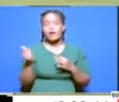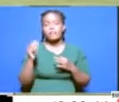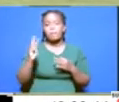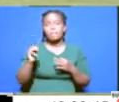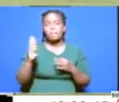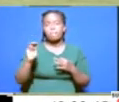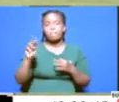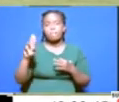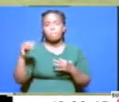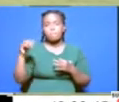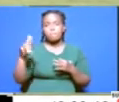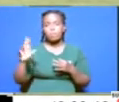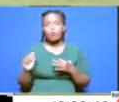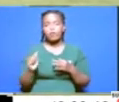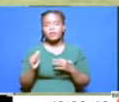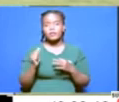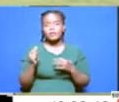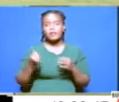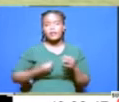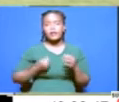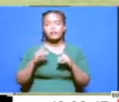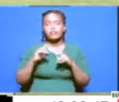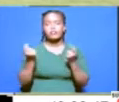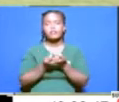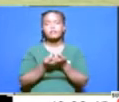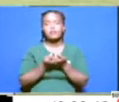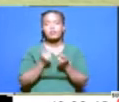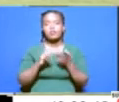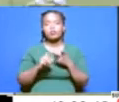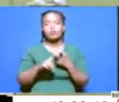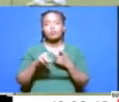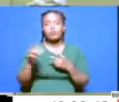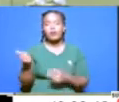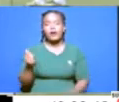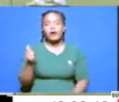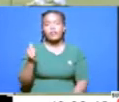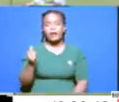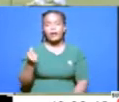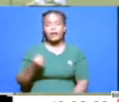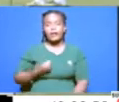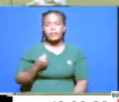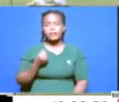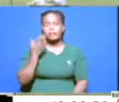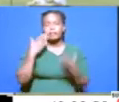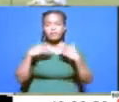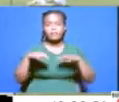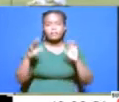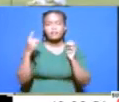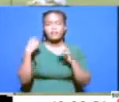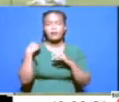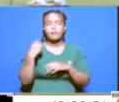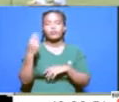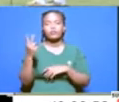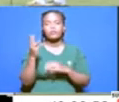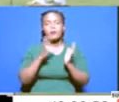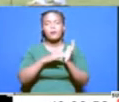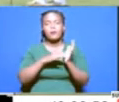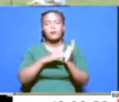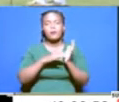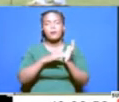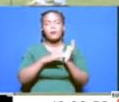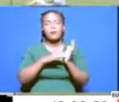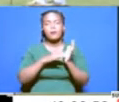wenye umri wa miaka 15 na zaidi, naye Tesha Wamaitha akamaliza wa pili. Msururu wa gofu wa Machakos ulishuhudia